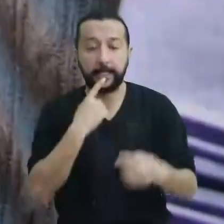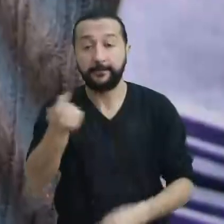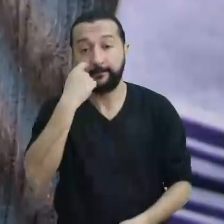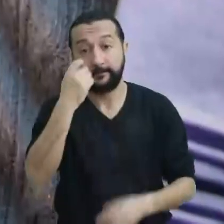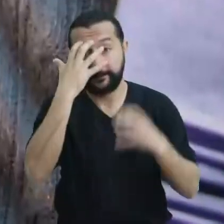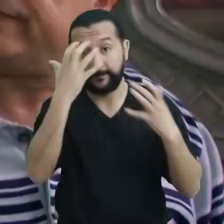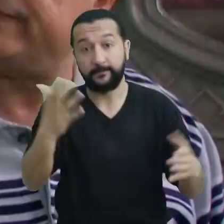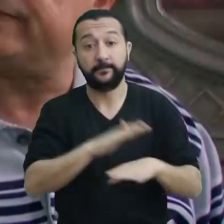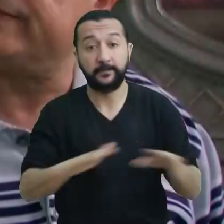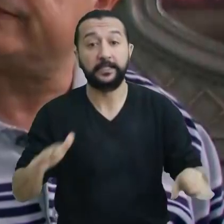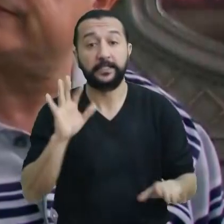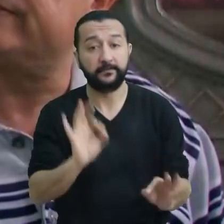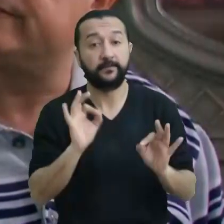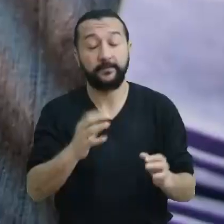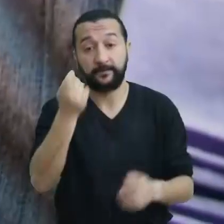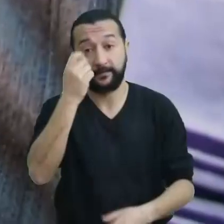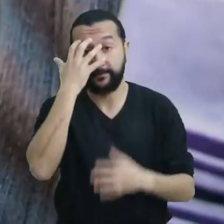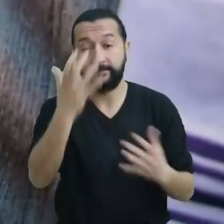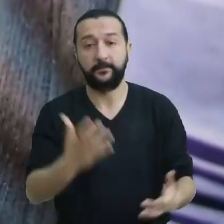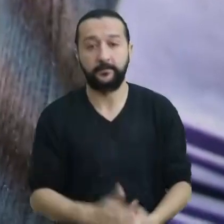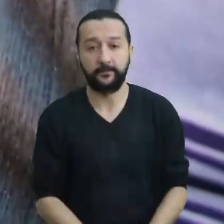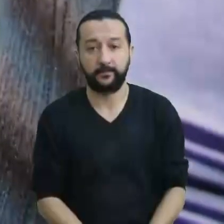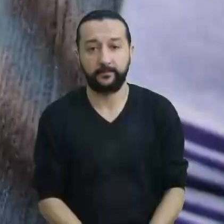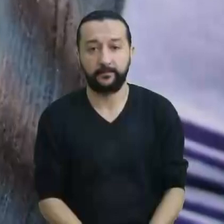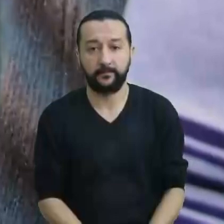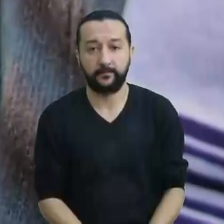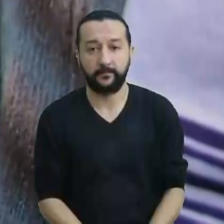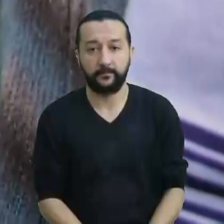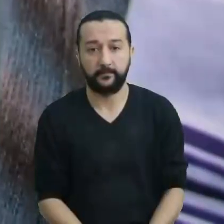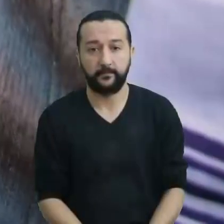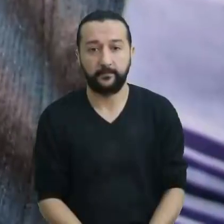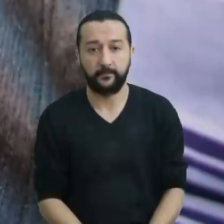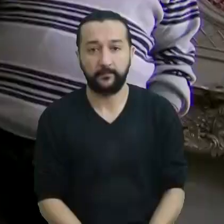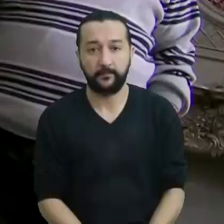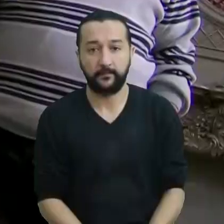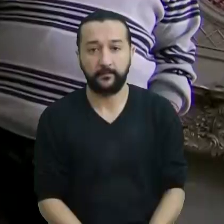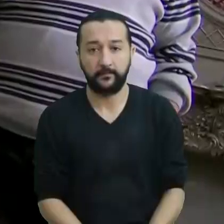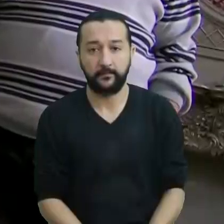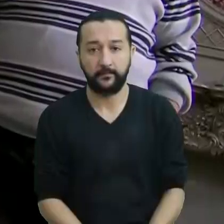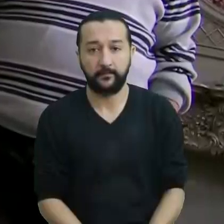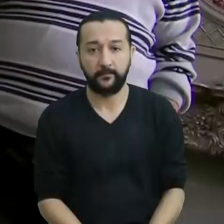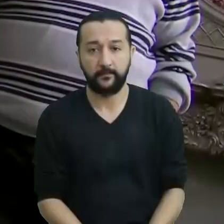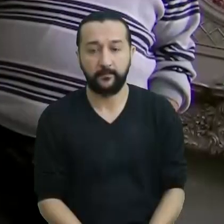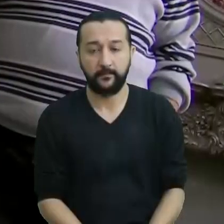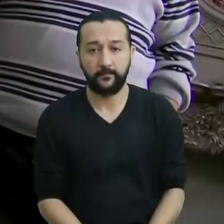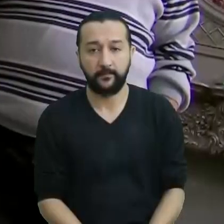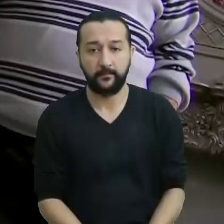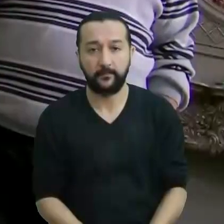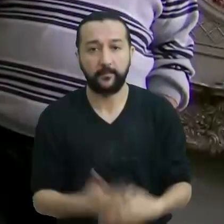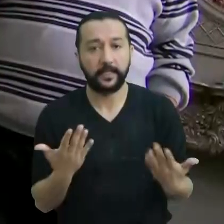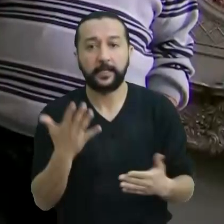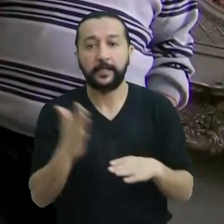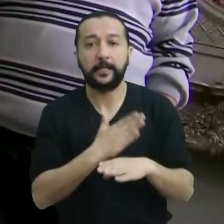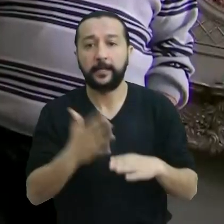yediniz bitirdiniz beni ya, kırt yediniz. Bacak bacak üstüne atıp telefonuna odaklandı.